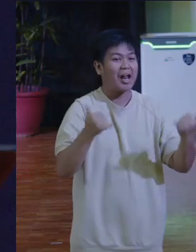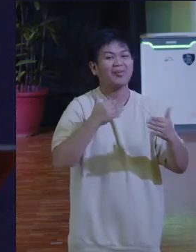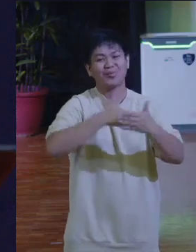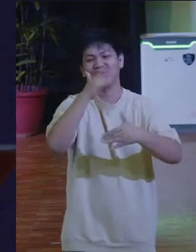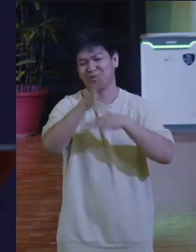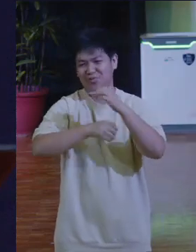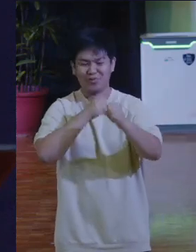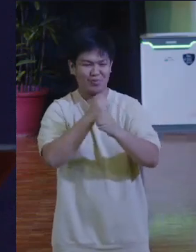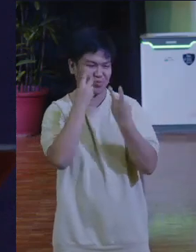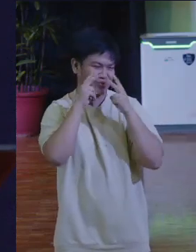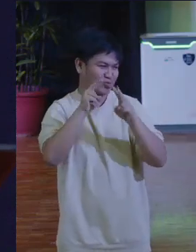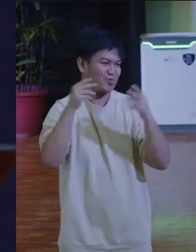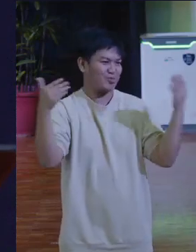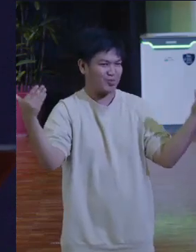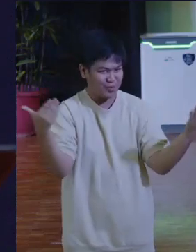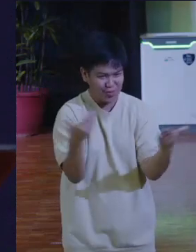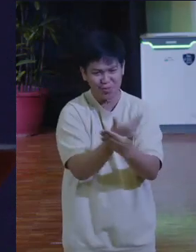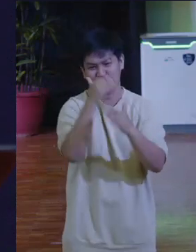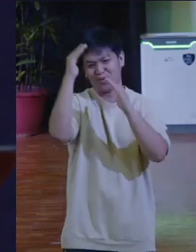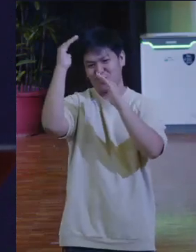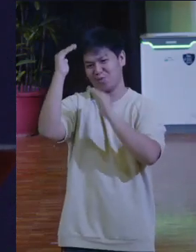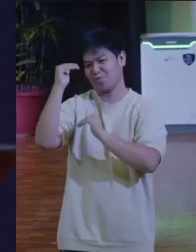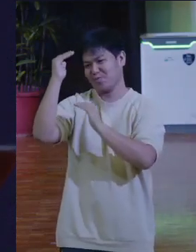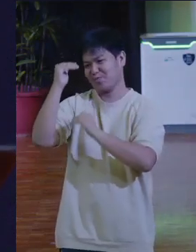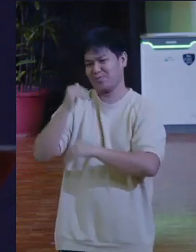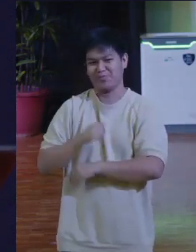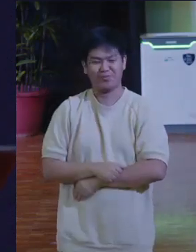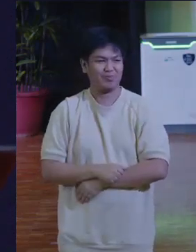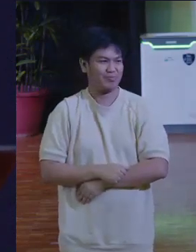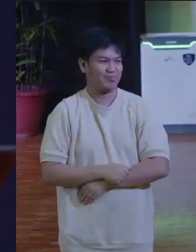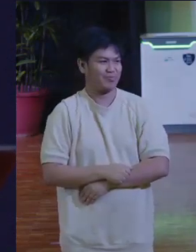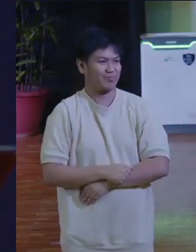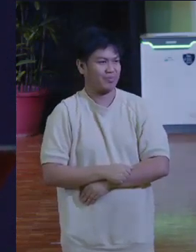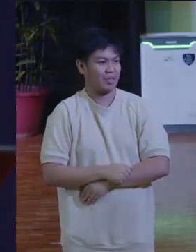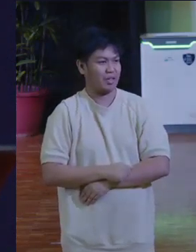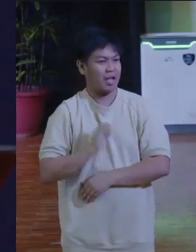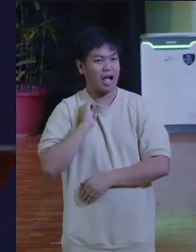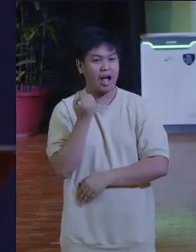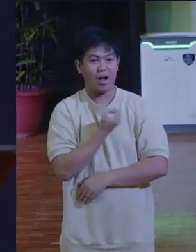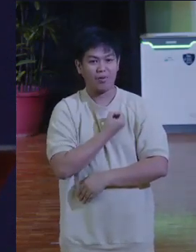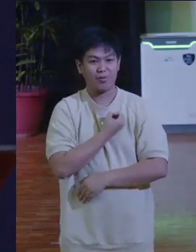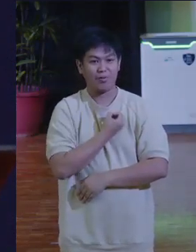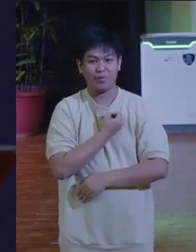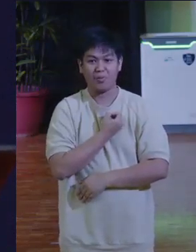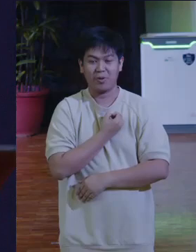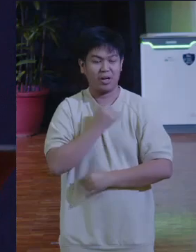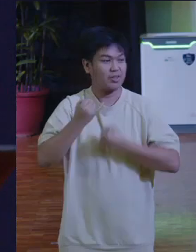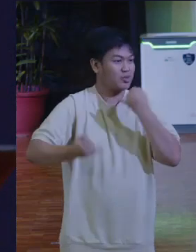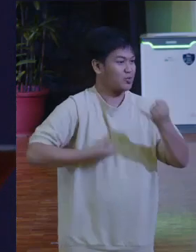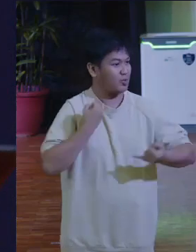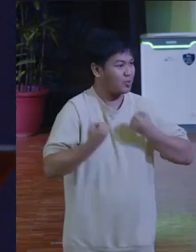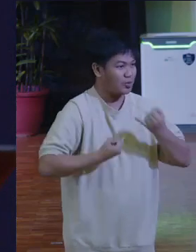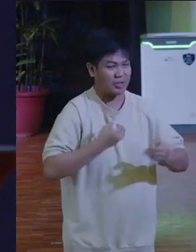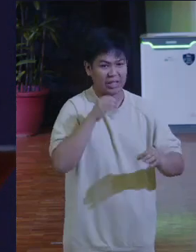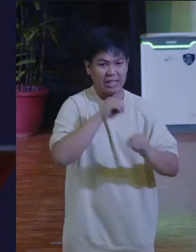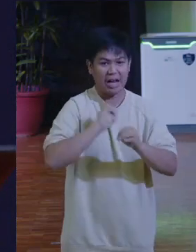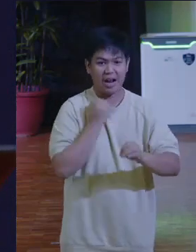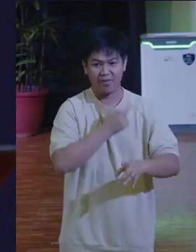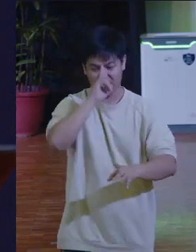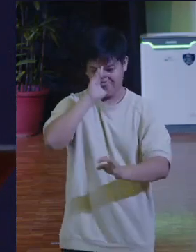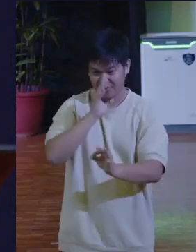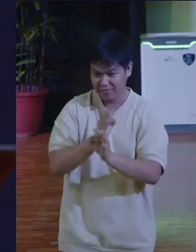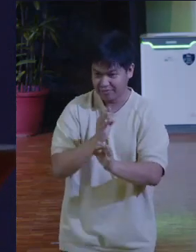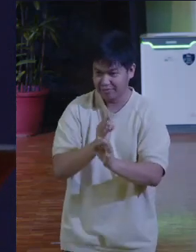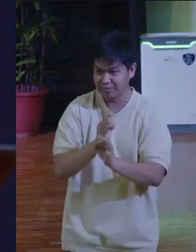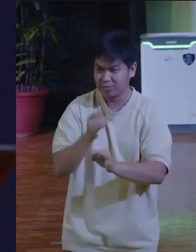nakaraan. Gayon naman mga kapatid, ang ating kagalakan sa ating pananampalataya na tayo na